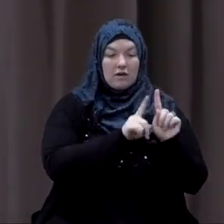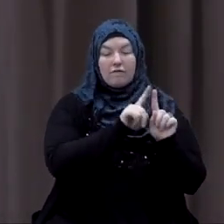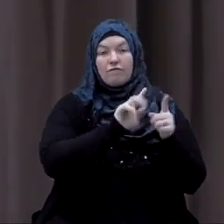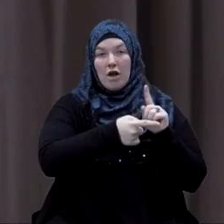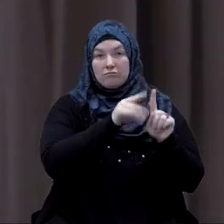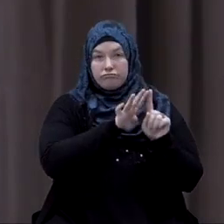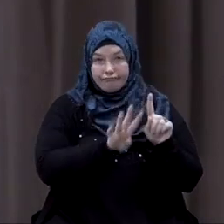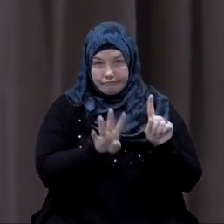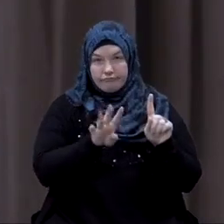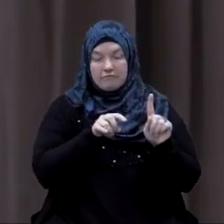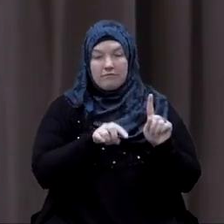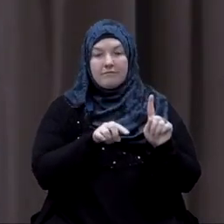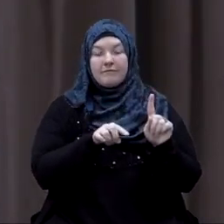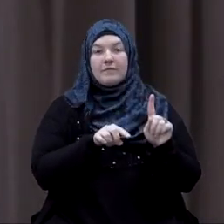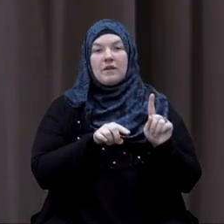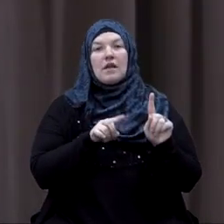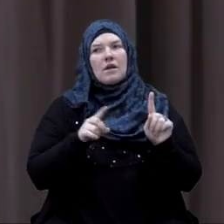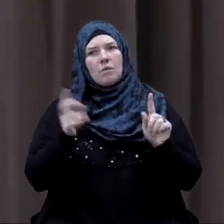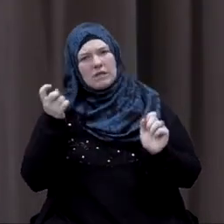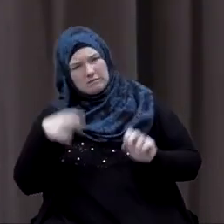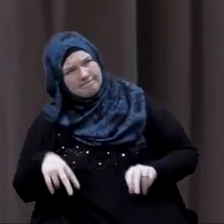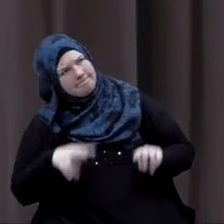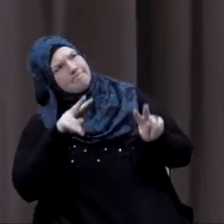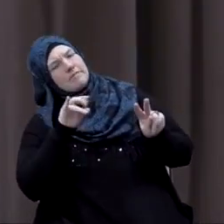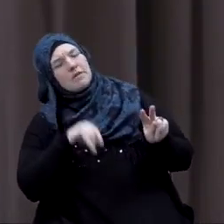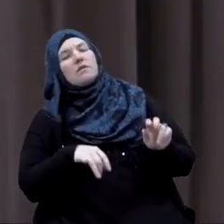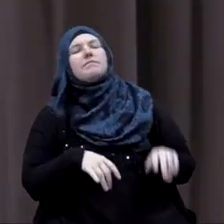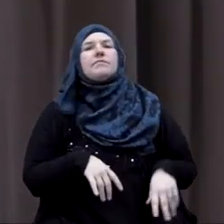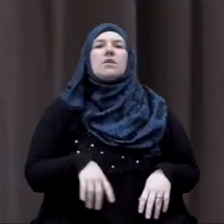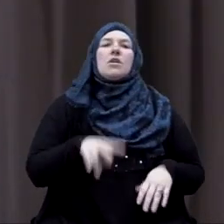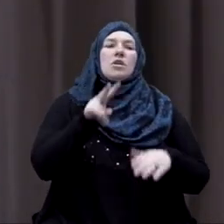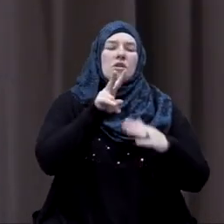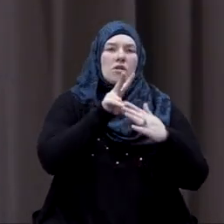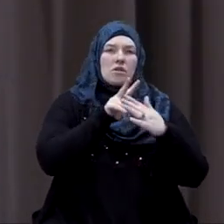Prophet ﷺ was faced with some challenges in Medina,